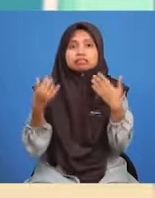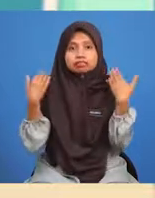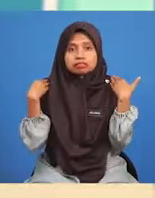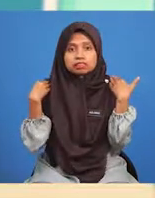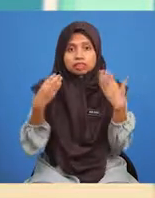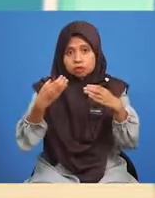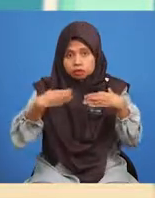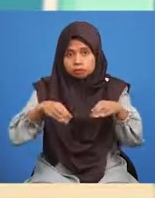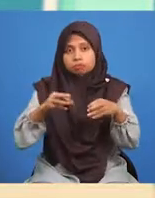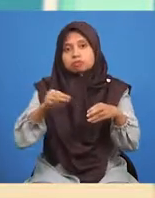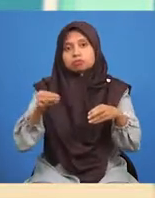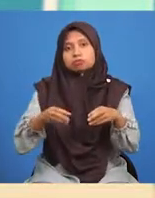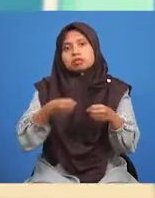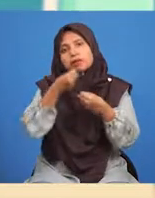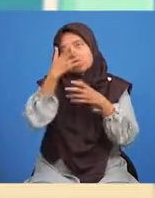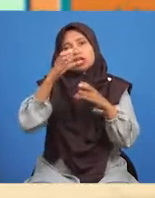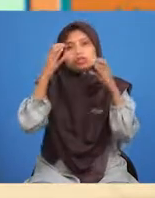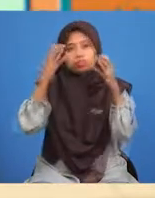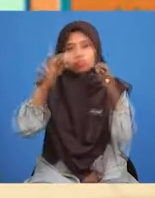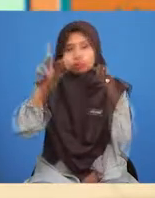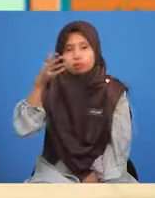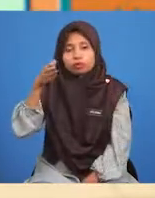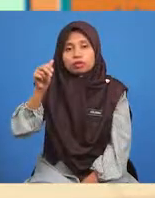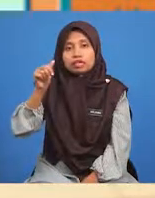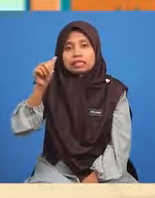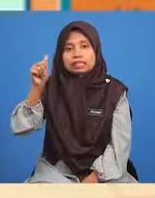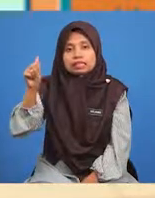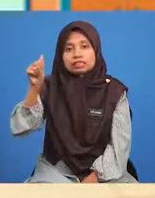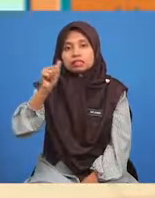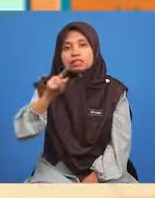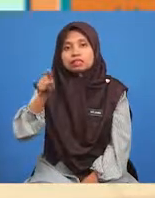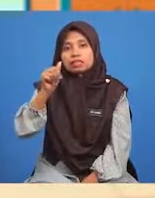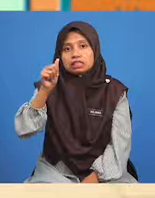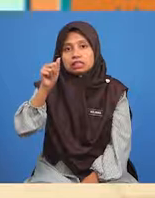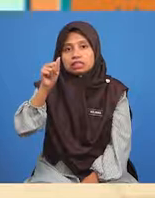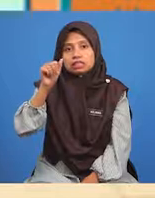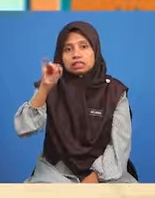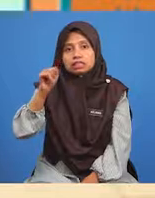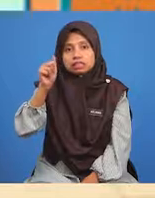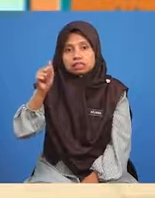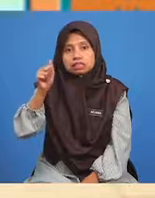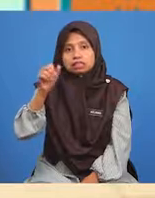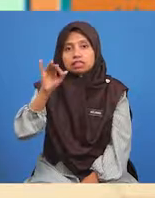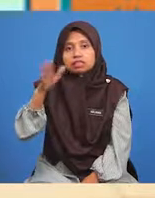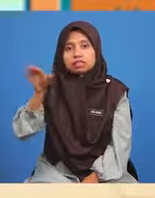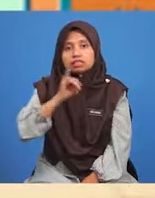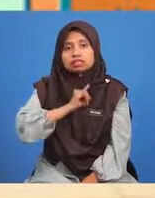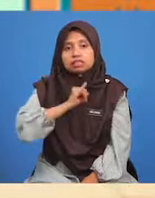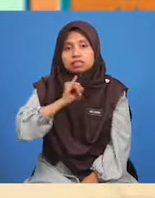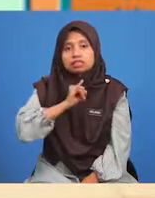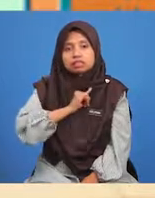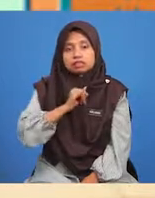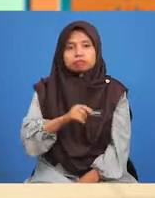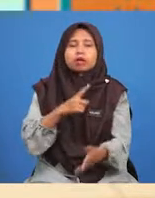murid-murid nyatakan perkataan itu. Murid-murid, tahukah kamu apa itu